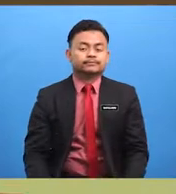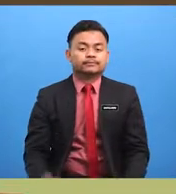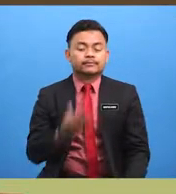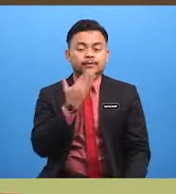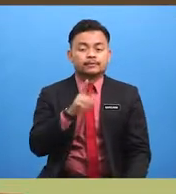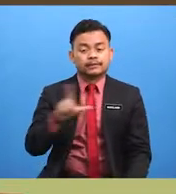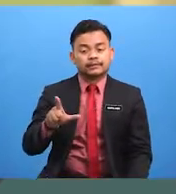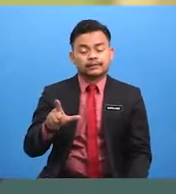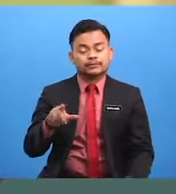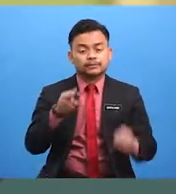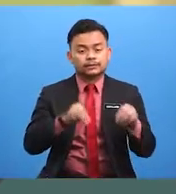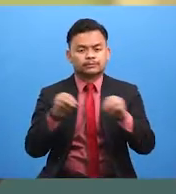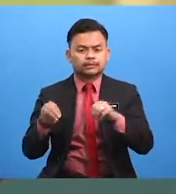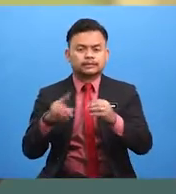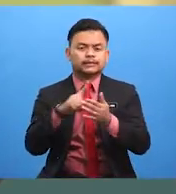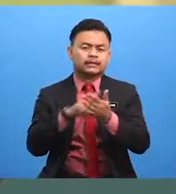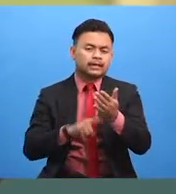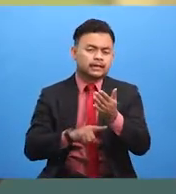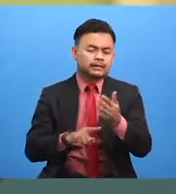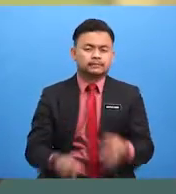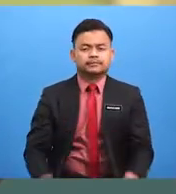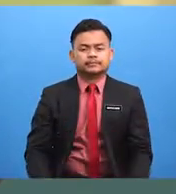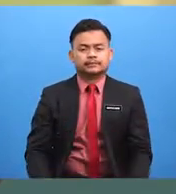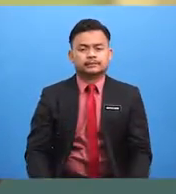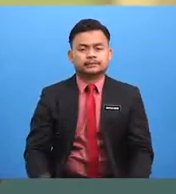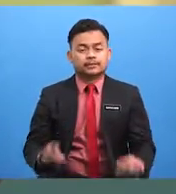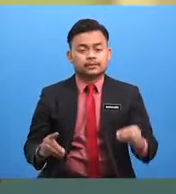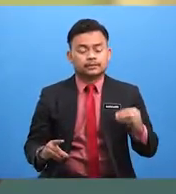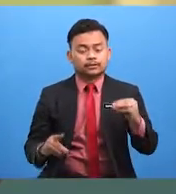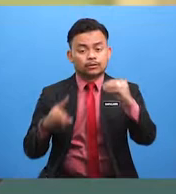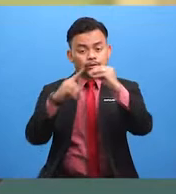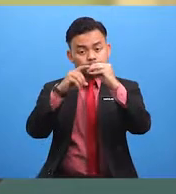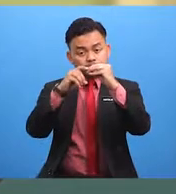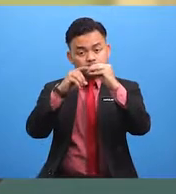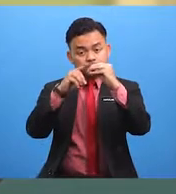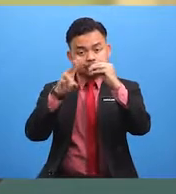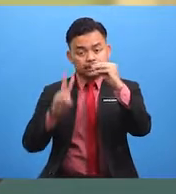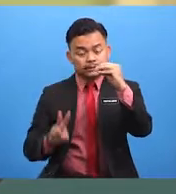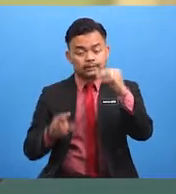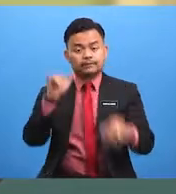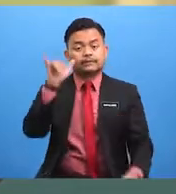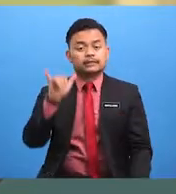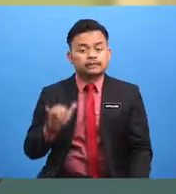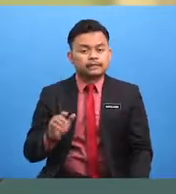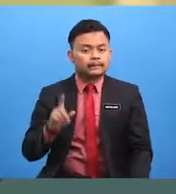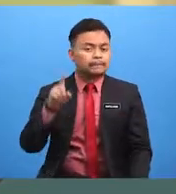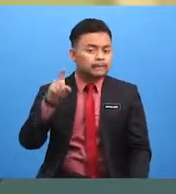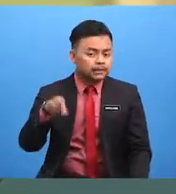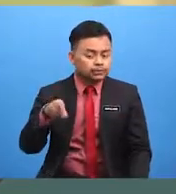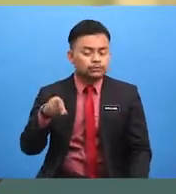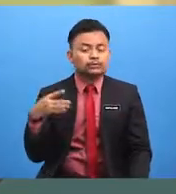Baiklah murid-murid, apa agaknya objektif yang perlu kita capai di dalam topik